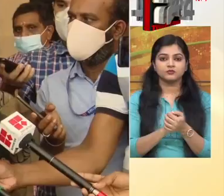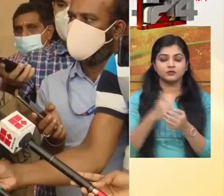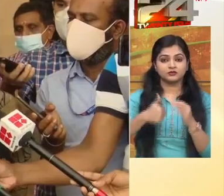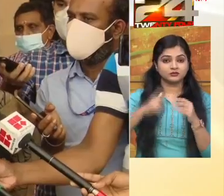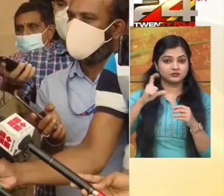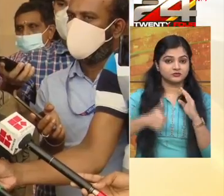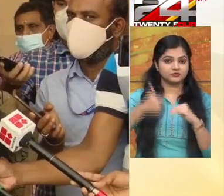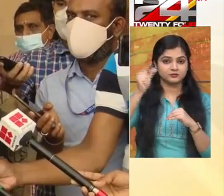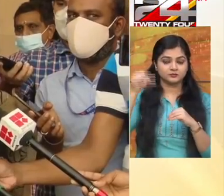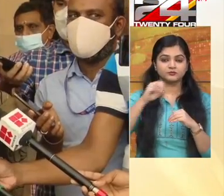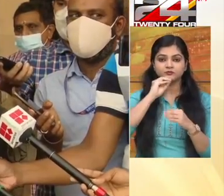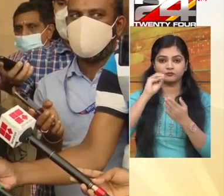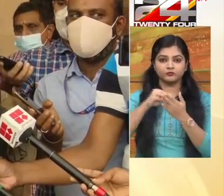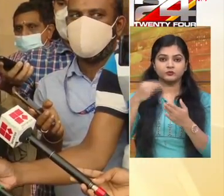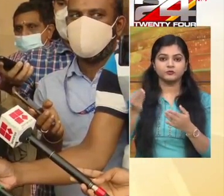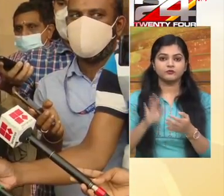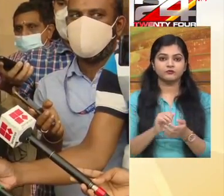ചീഫ് സെക്രട്ടറിക്ക് നൽകിയിട്ടുണ്ട്.